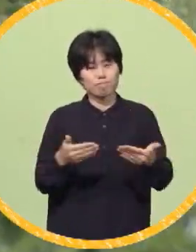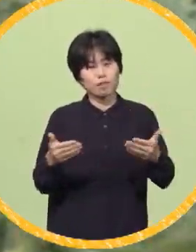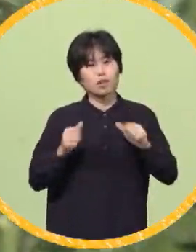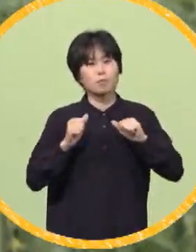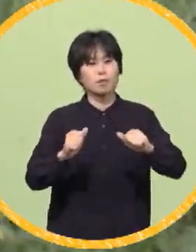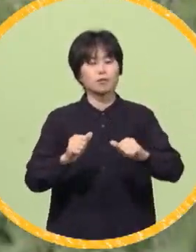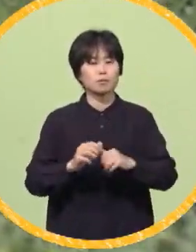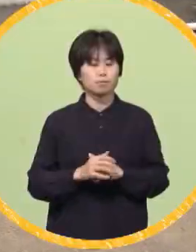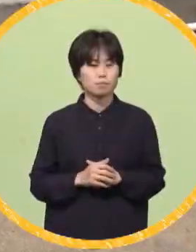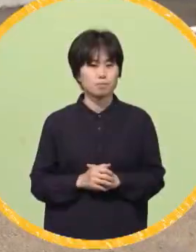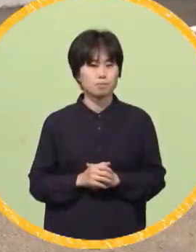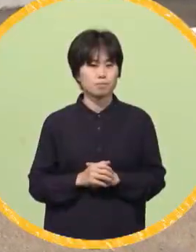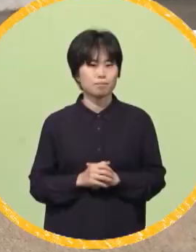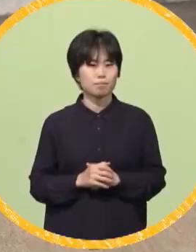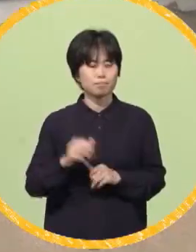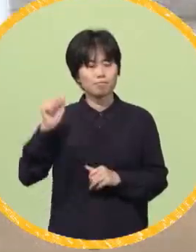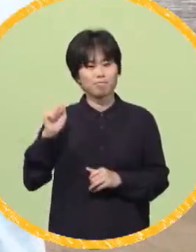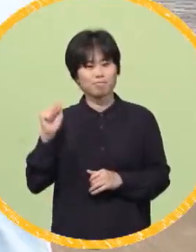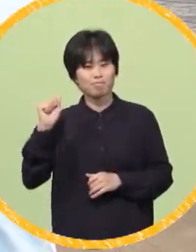ています。